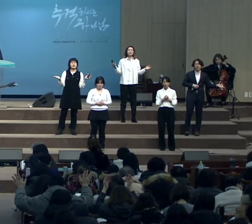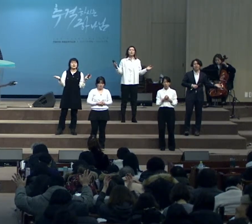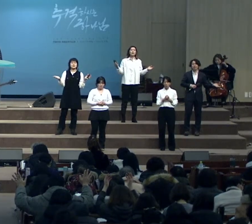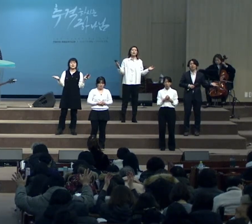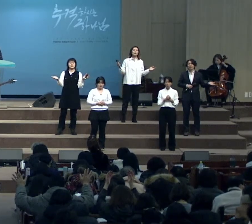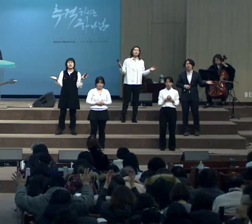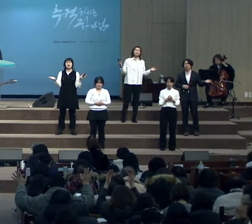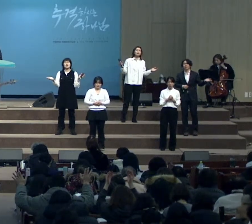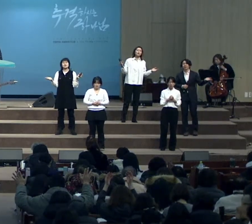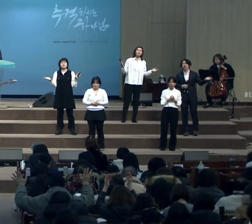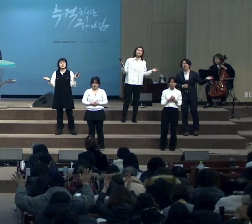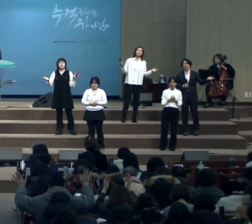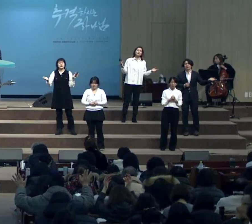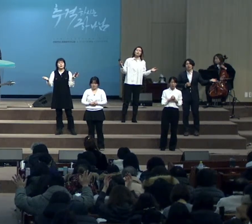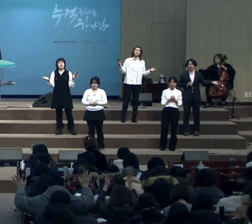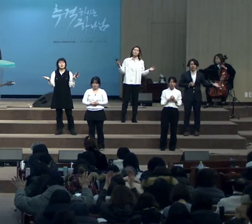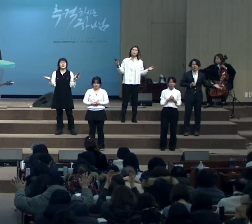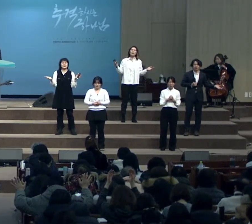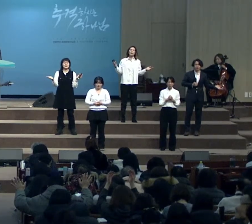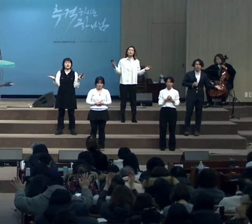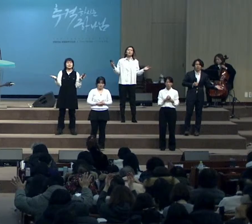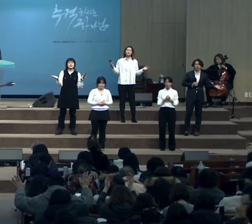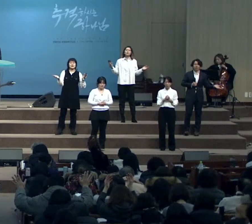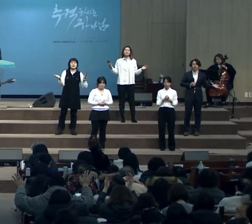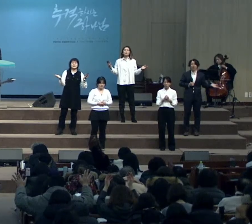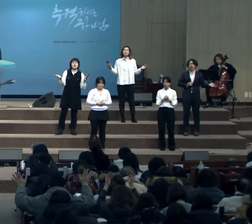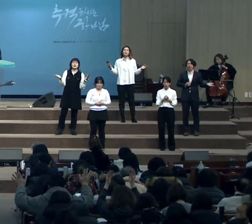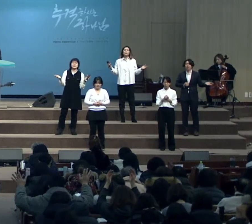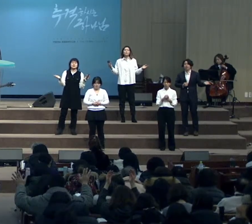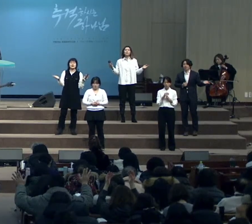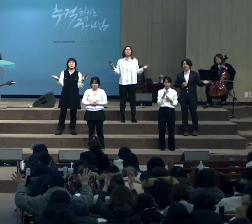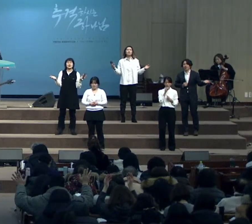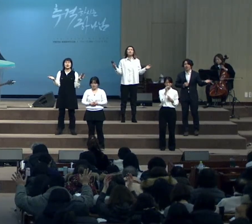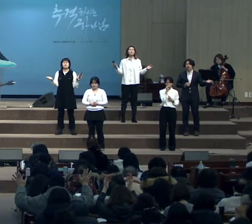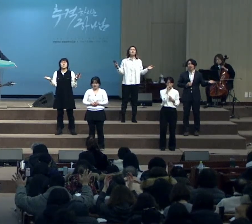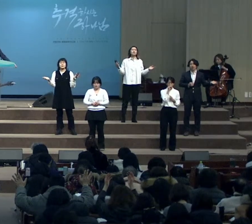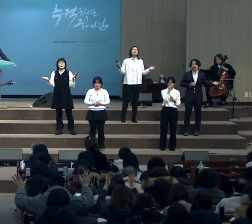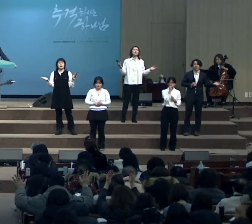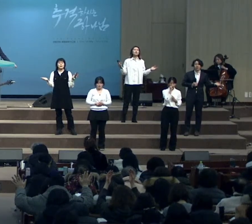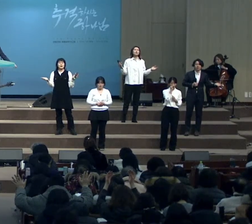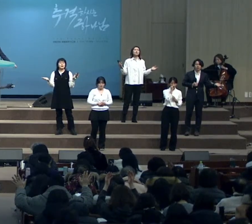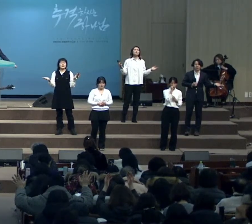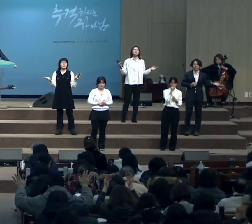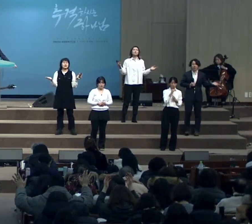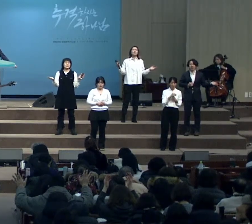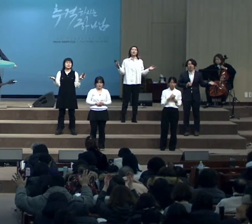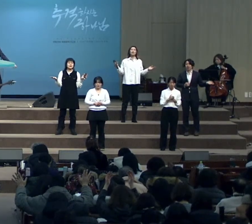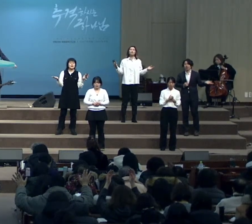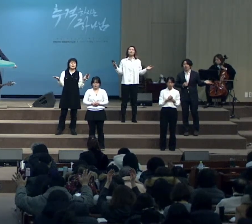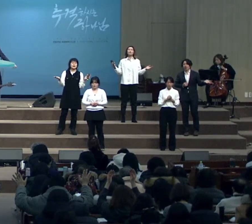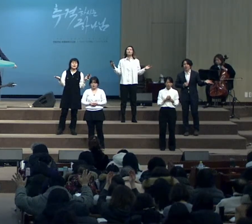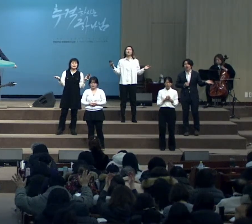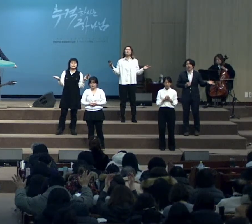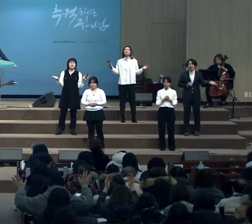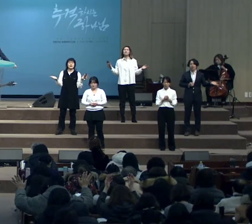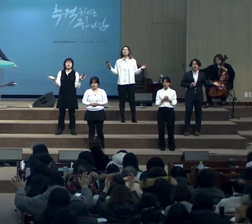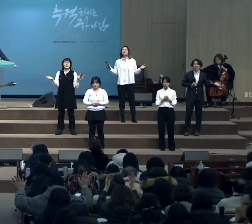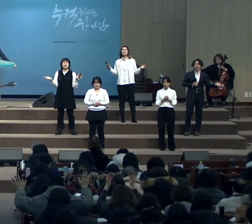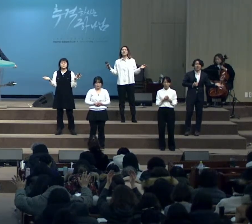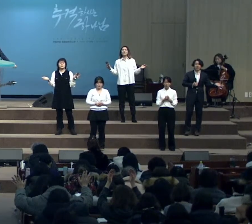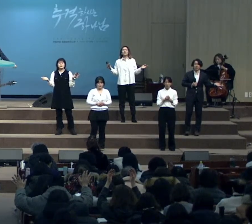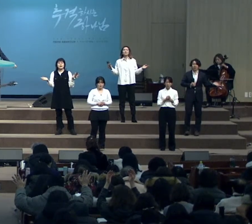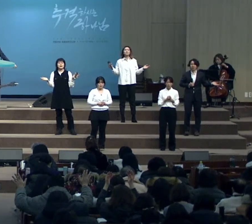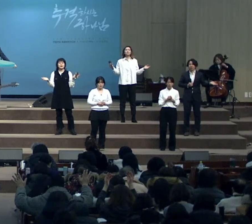붙들며 나아가옵니다. 오늘도 우리가 하나님의 신실하심을 붙들며 나아가오니 성령이여 역사하여